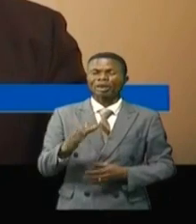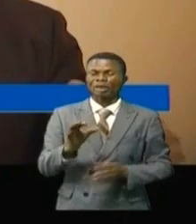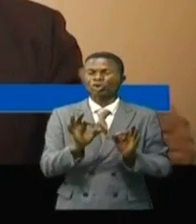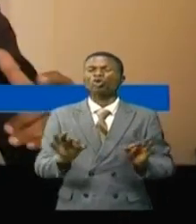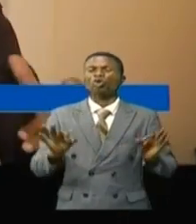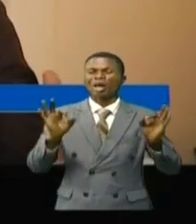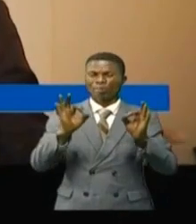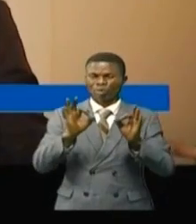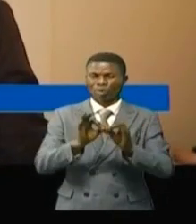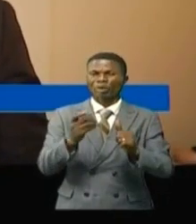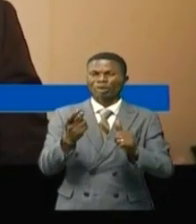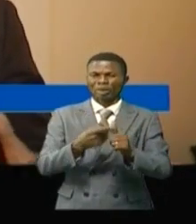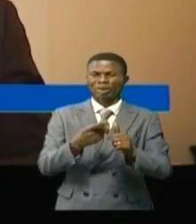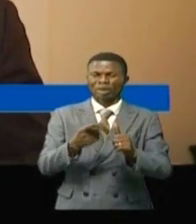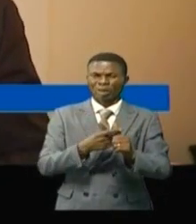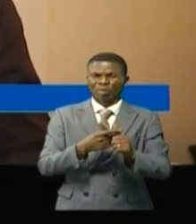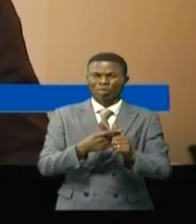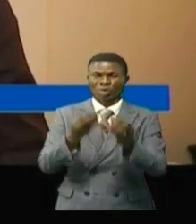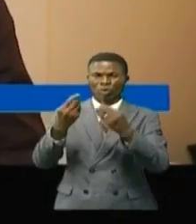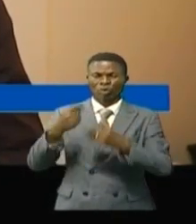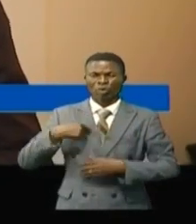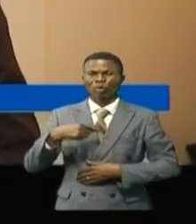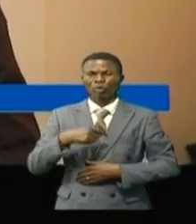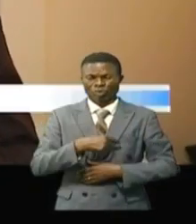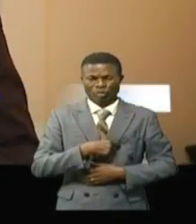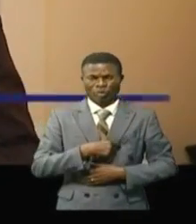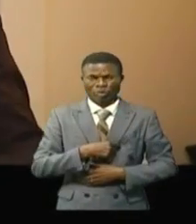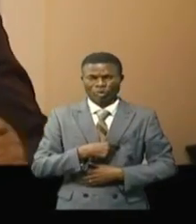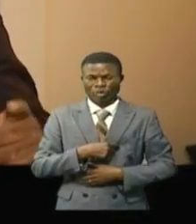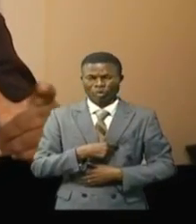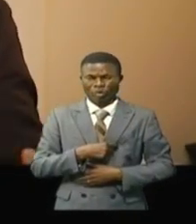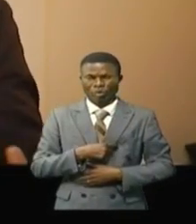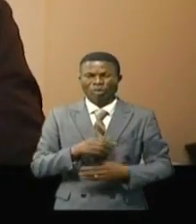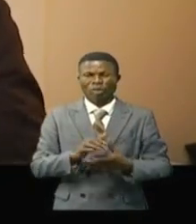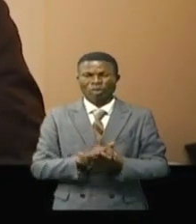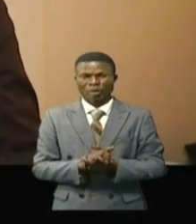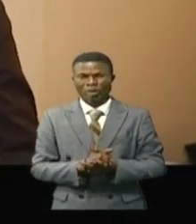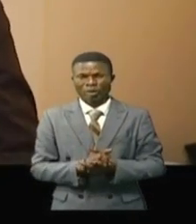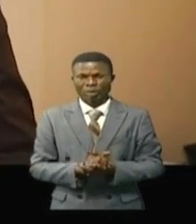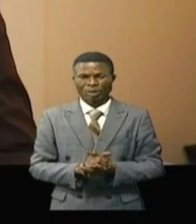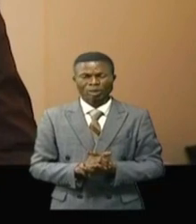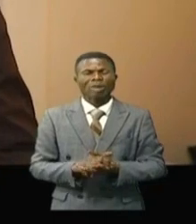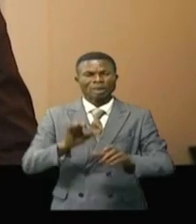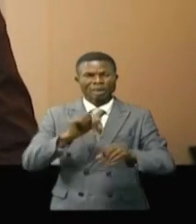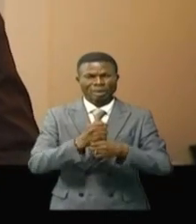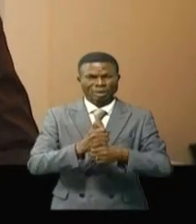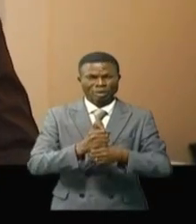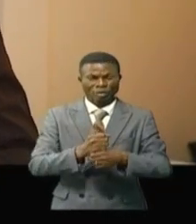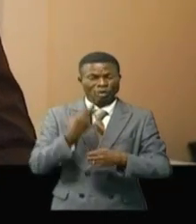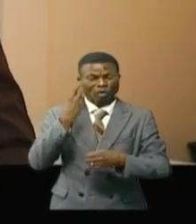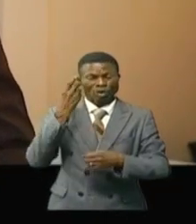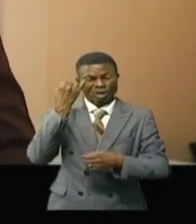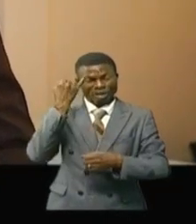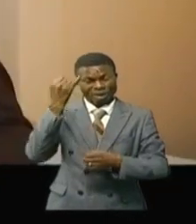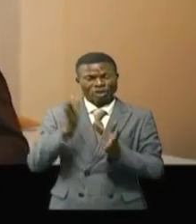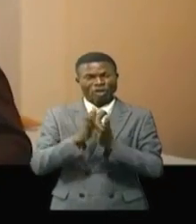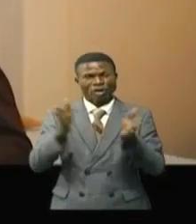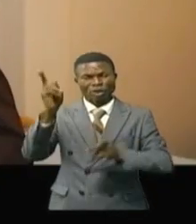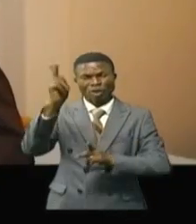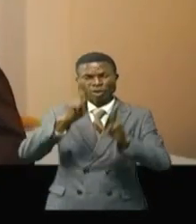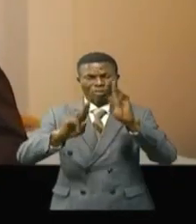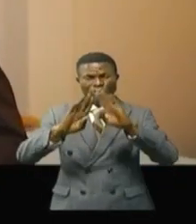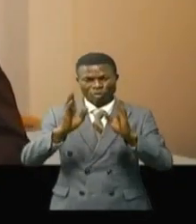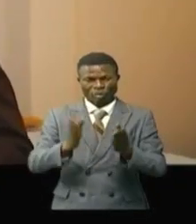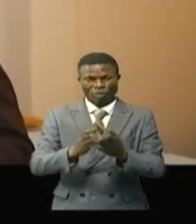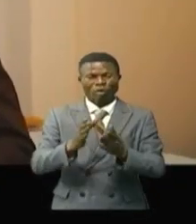sont identifiées, la population, et constituer le fichier général de cette population-là. L'octroi